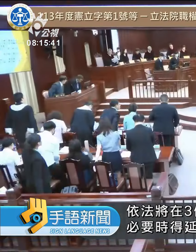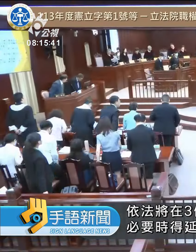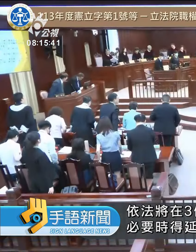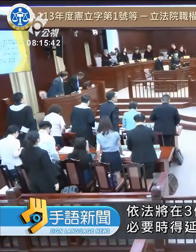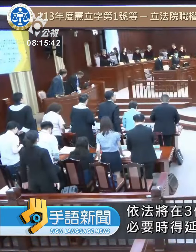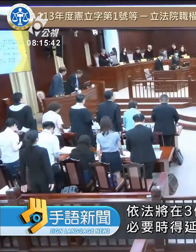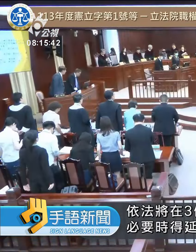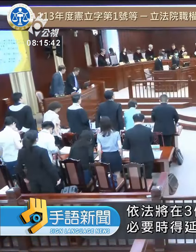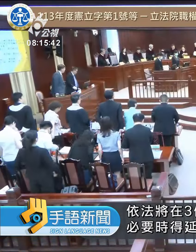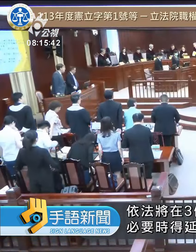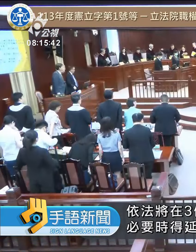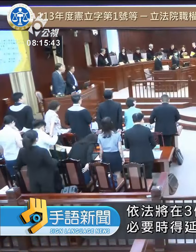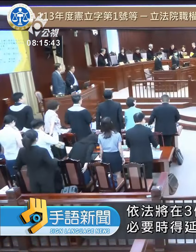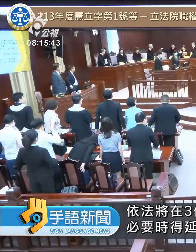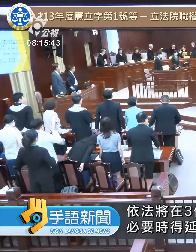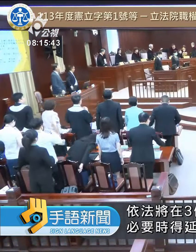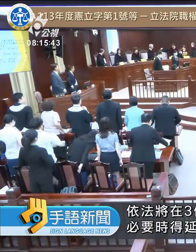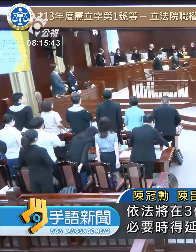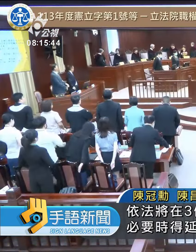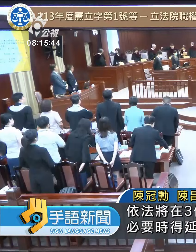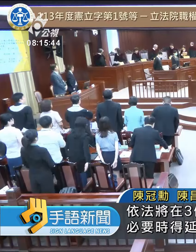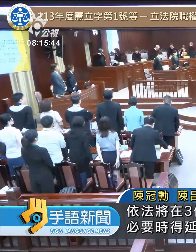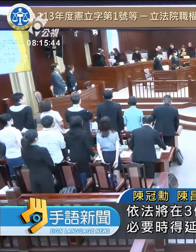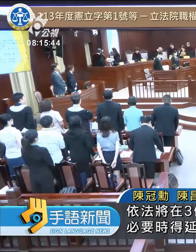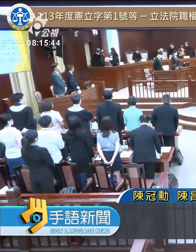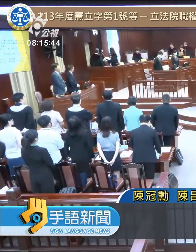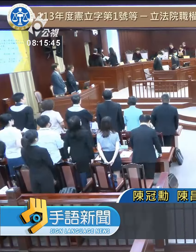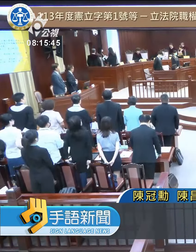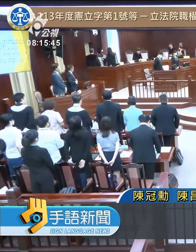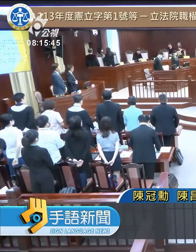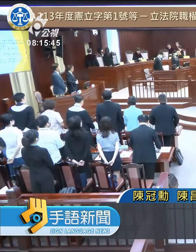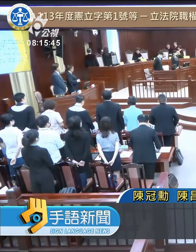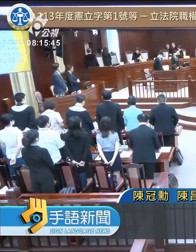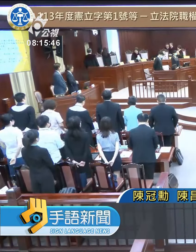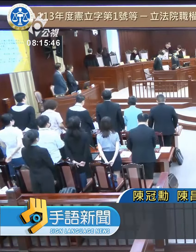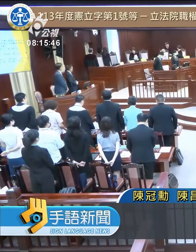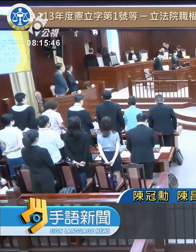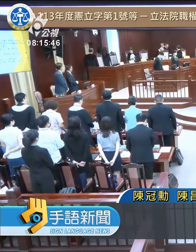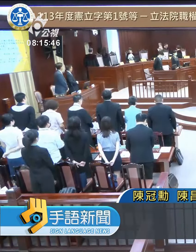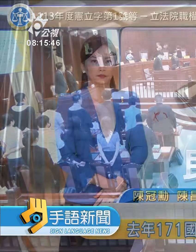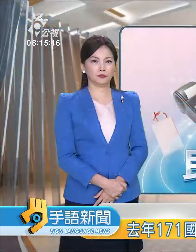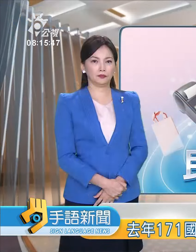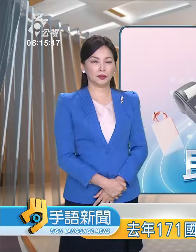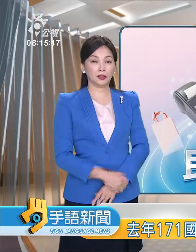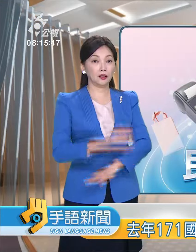判决，必要时得延长2个月。记者陈冠勋、陈昌伟台北报道。